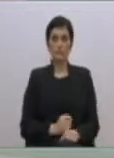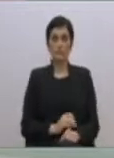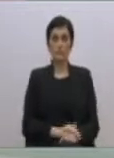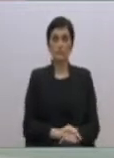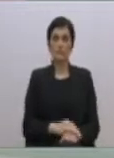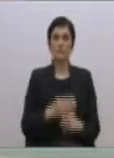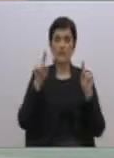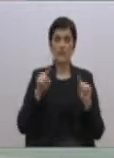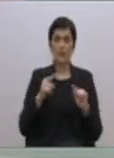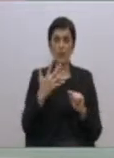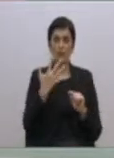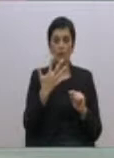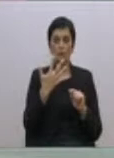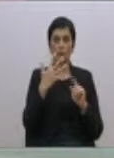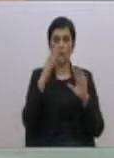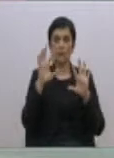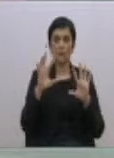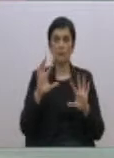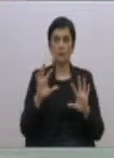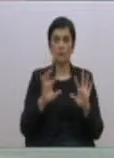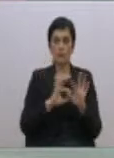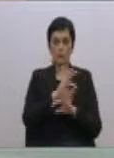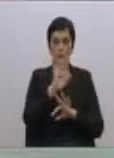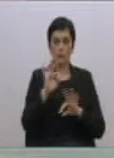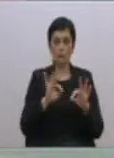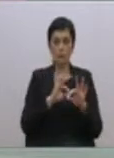Ეს არის პაკეტი.